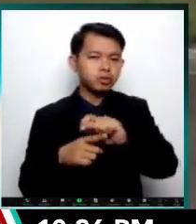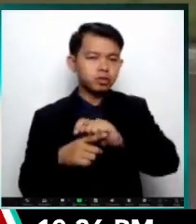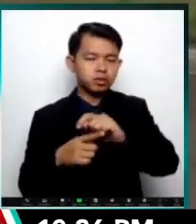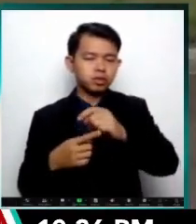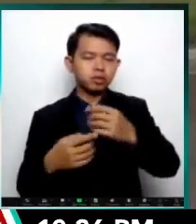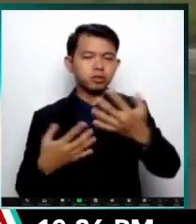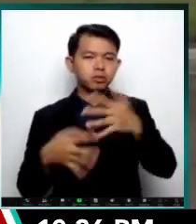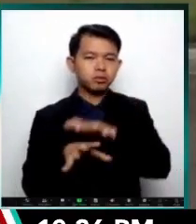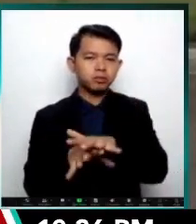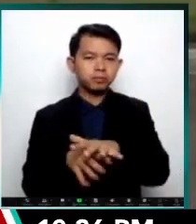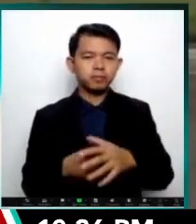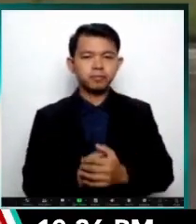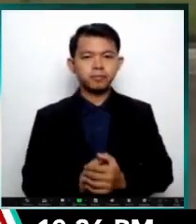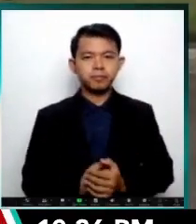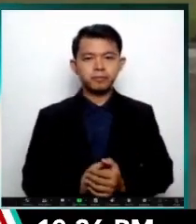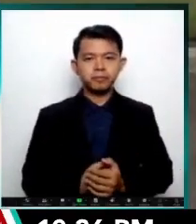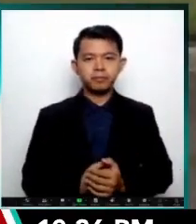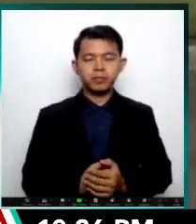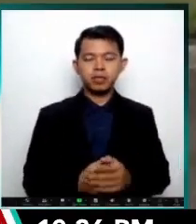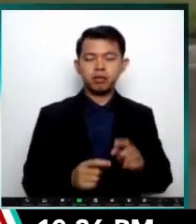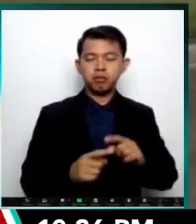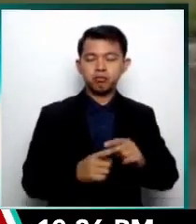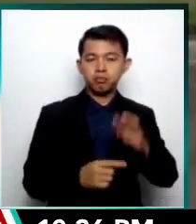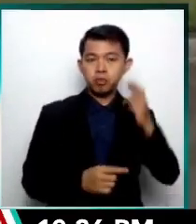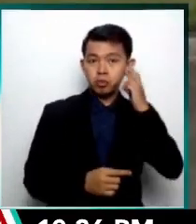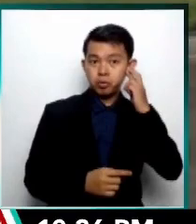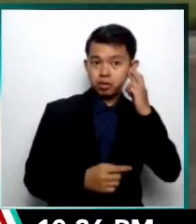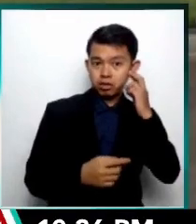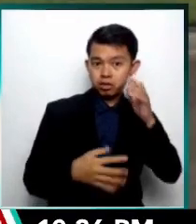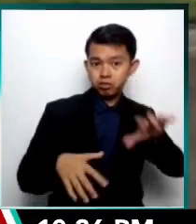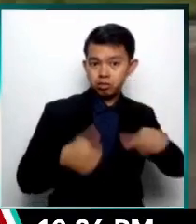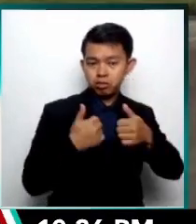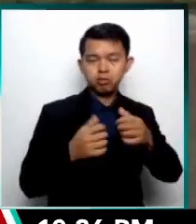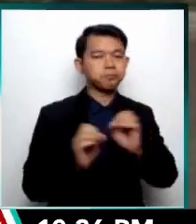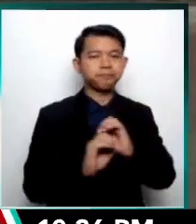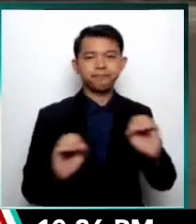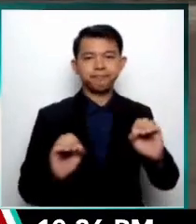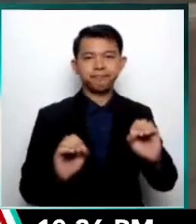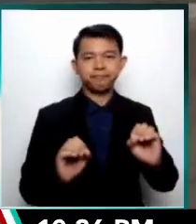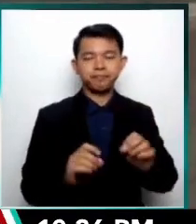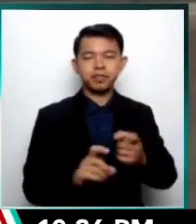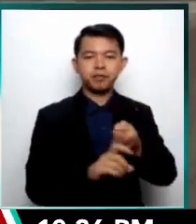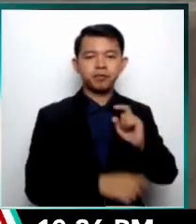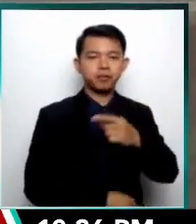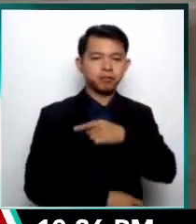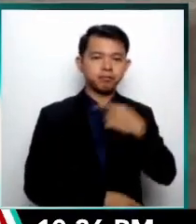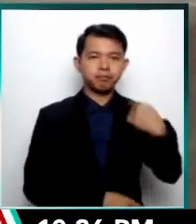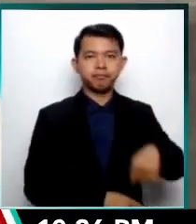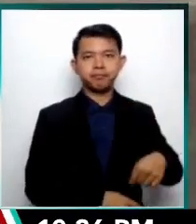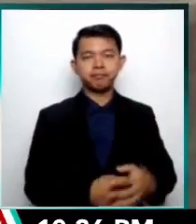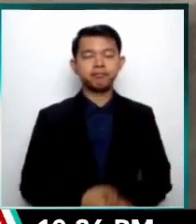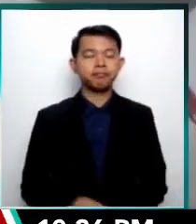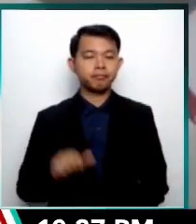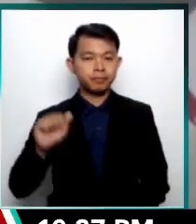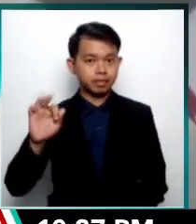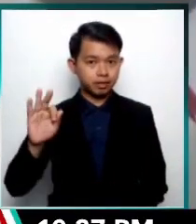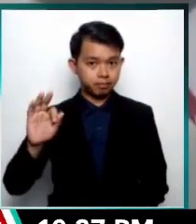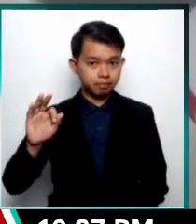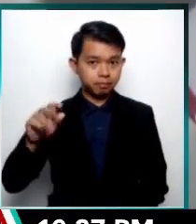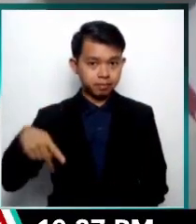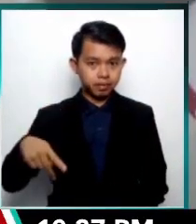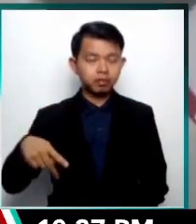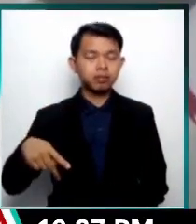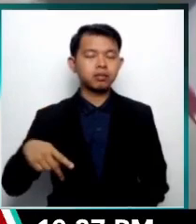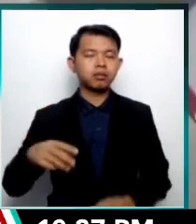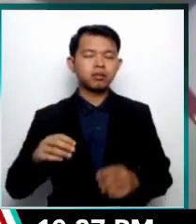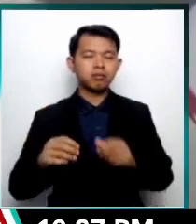nangyaring radio challenge o iba pang agresibong aksyon mula sa China. Nilinaw ng AFP na walang intensyon ng joint maritime activity na